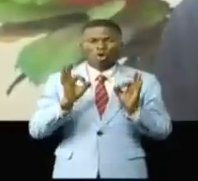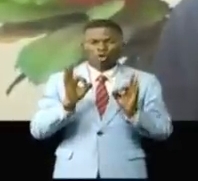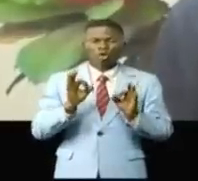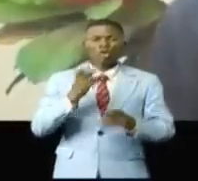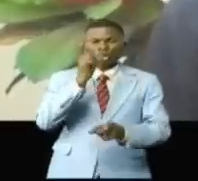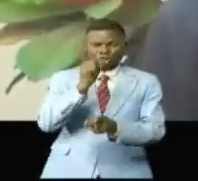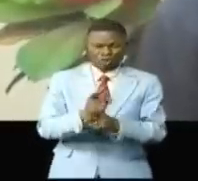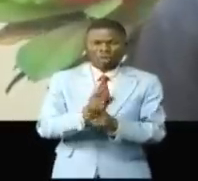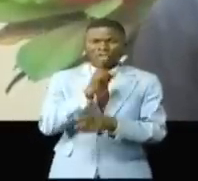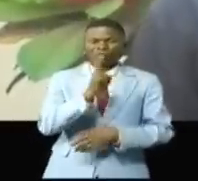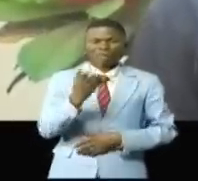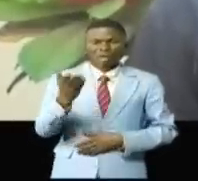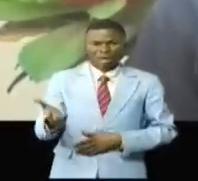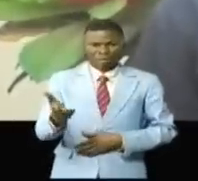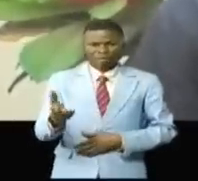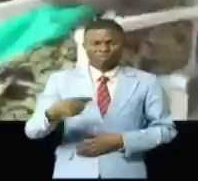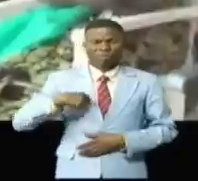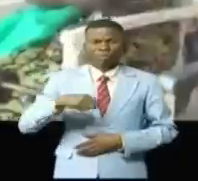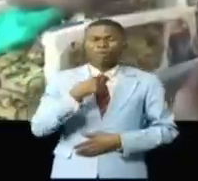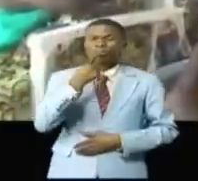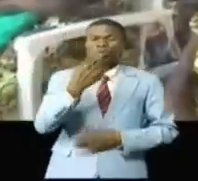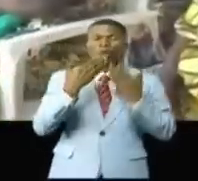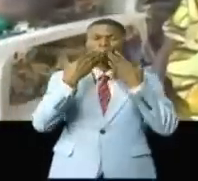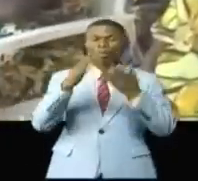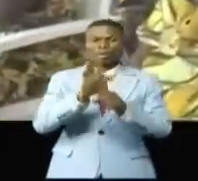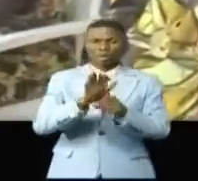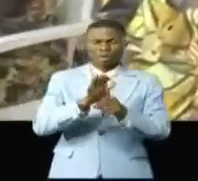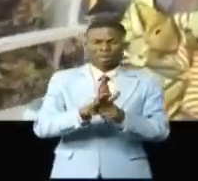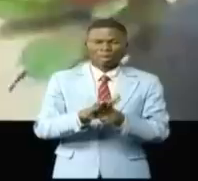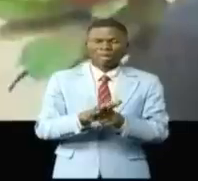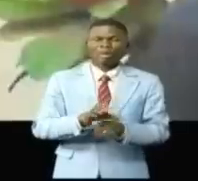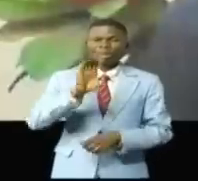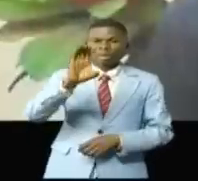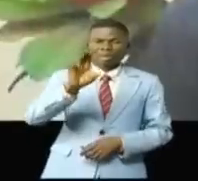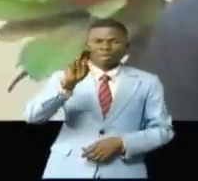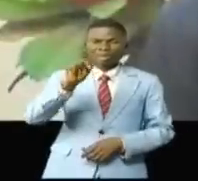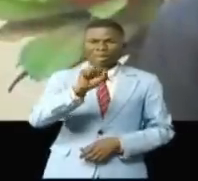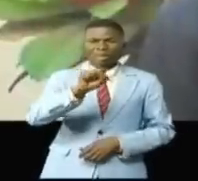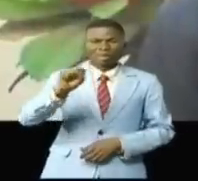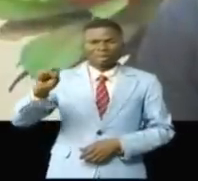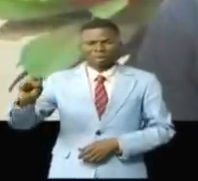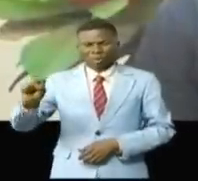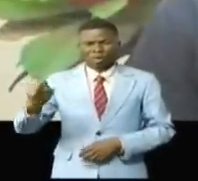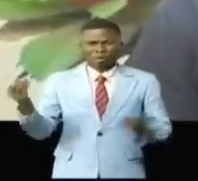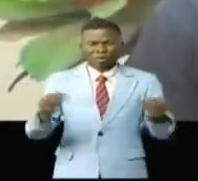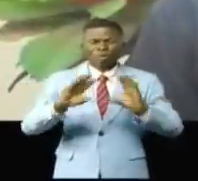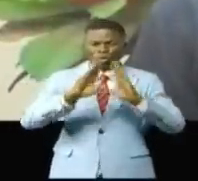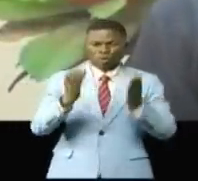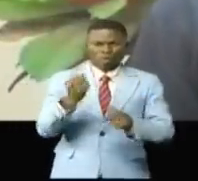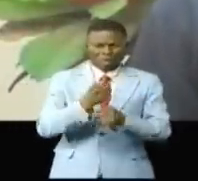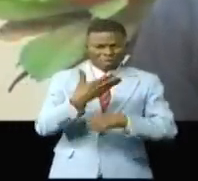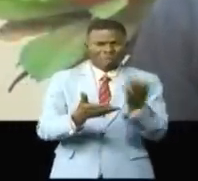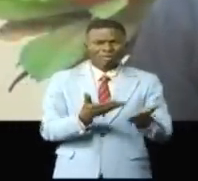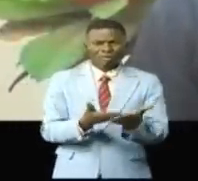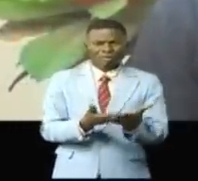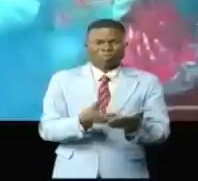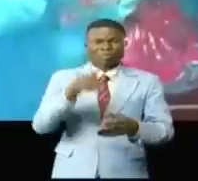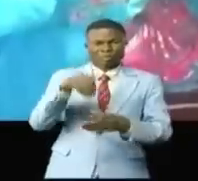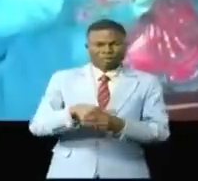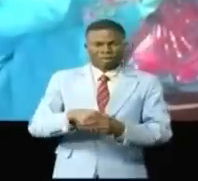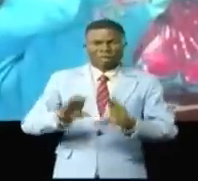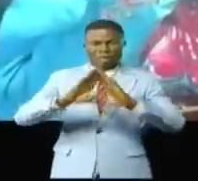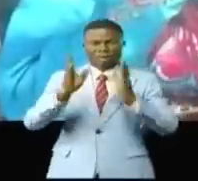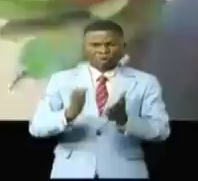concret. Nous remercions sincèrement la Caisse nationale de sécurité sociale pour tout ce qu'ils ont fait à travers tous